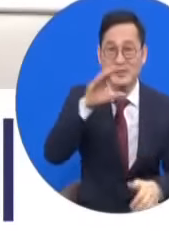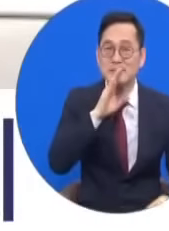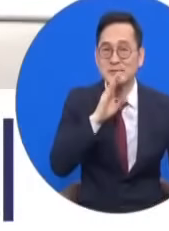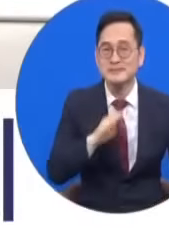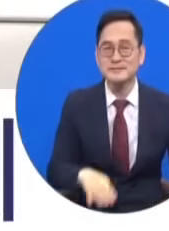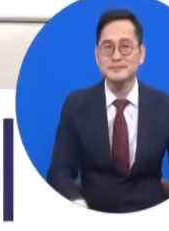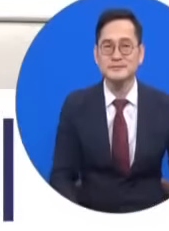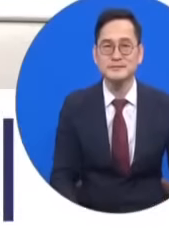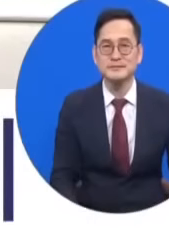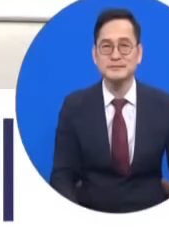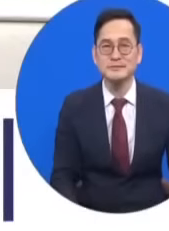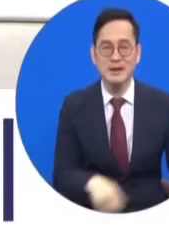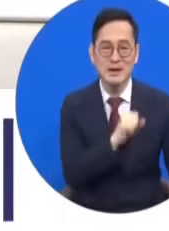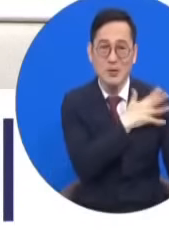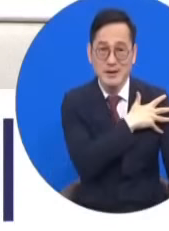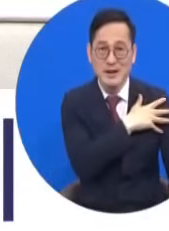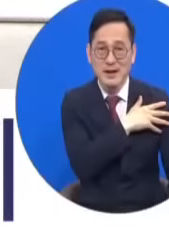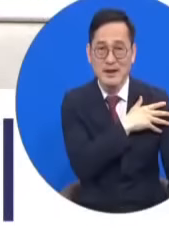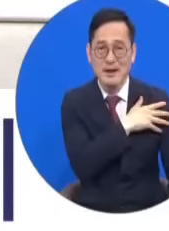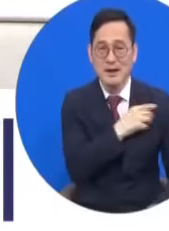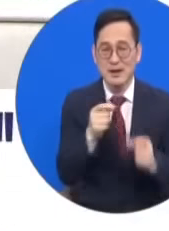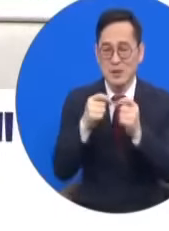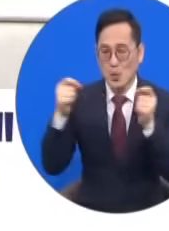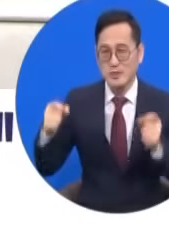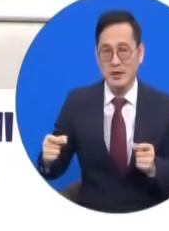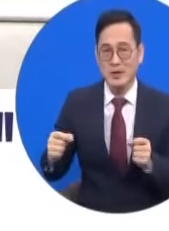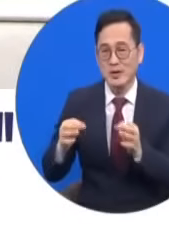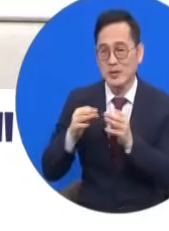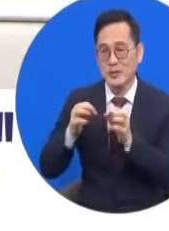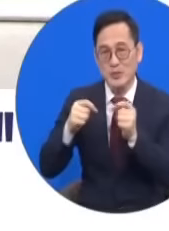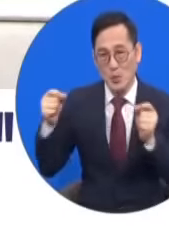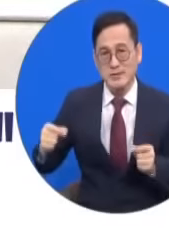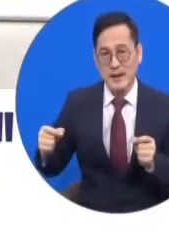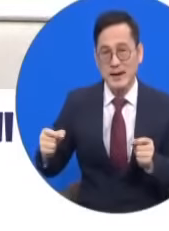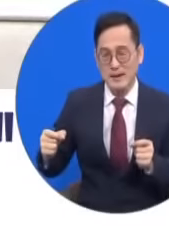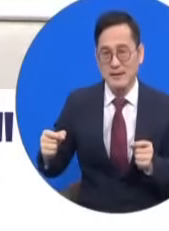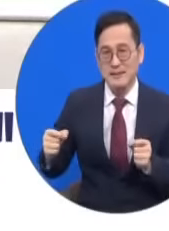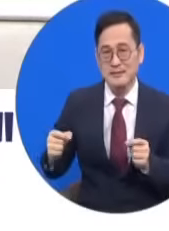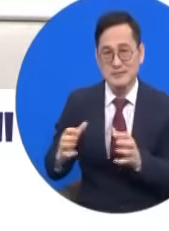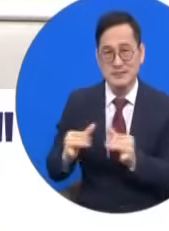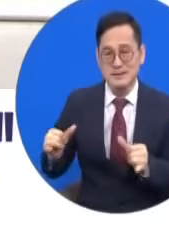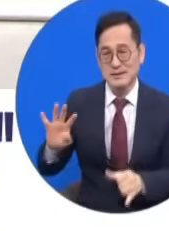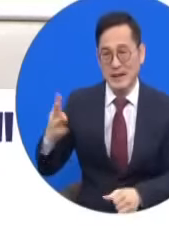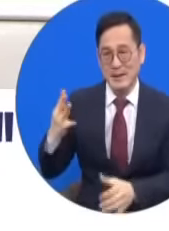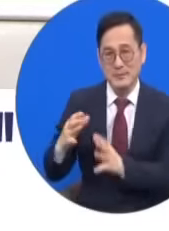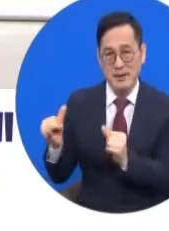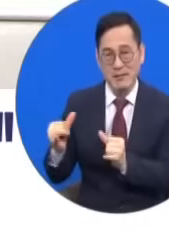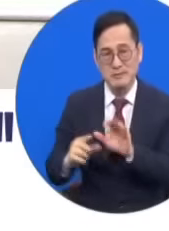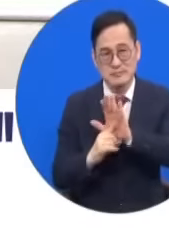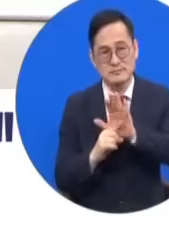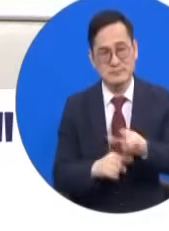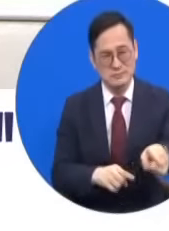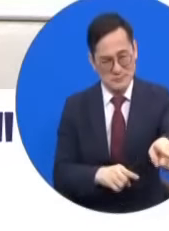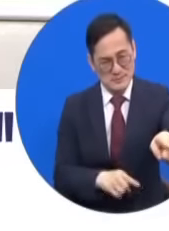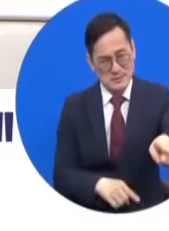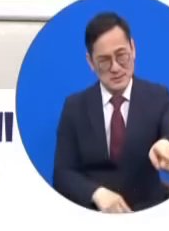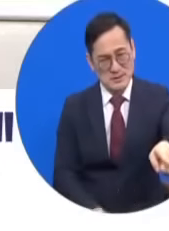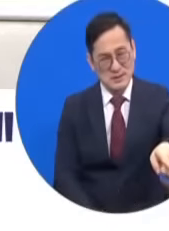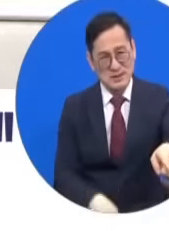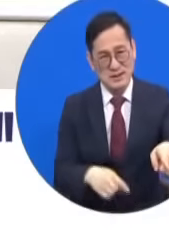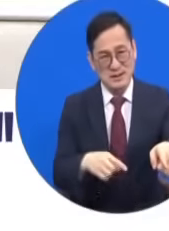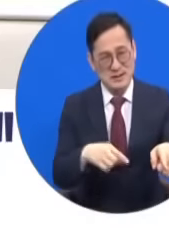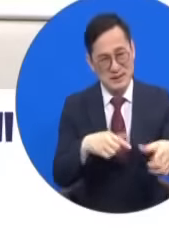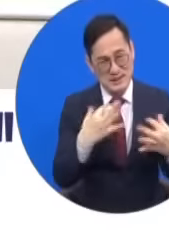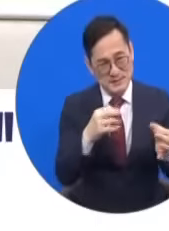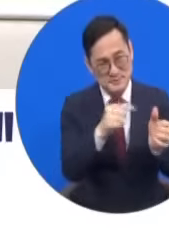이화여대 동문들 400여 명이 성명을 발표했어요. 그중에는 물론 김준혁 교수의 얘기를 다 무슨 100%